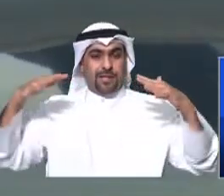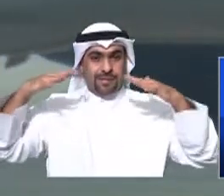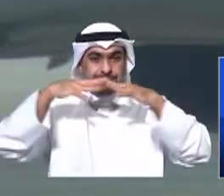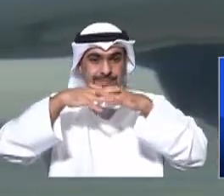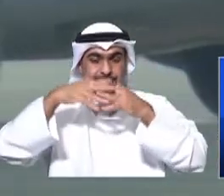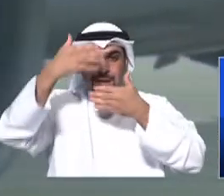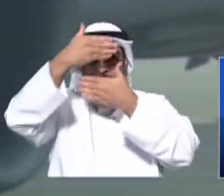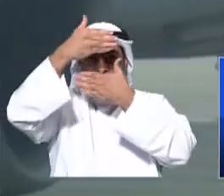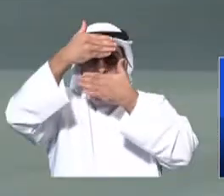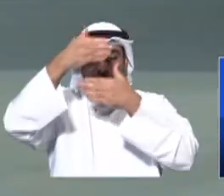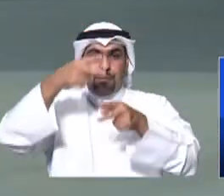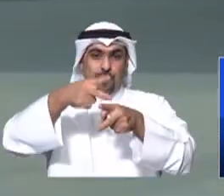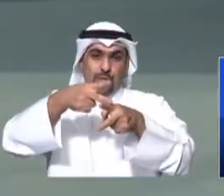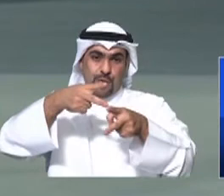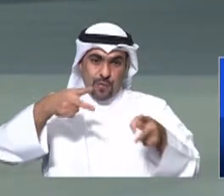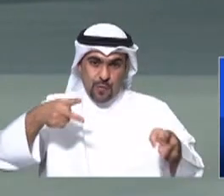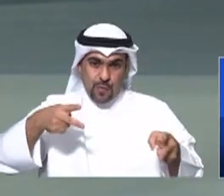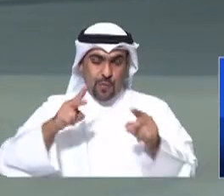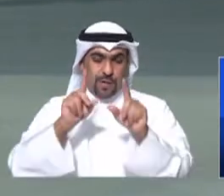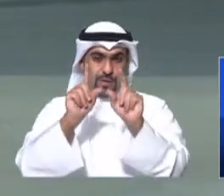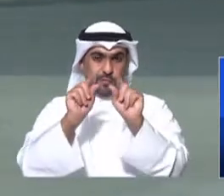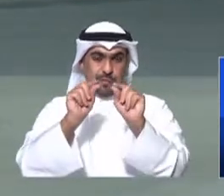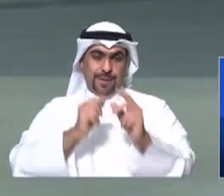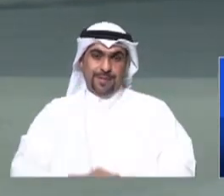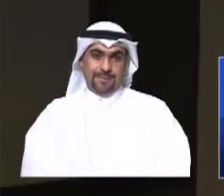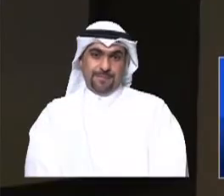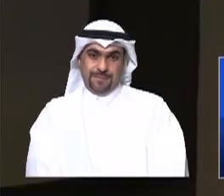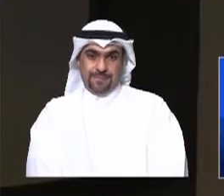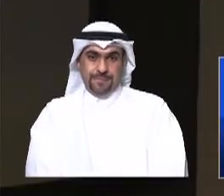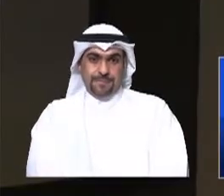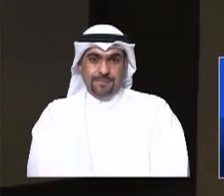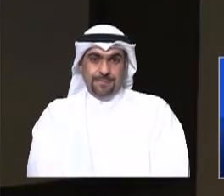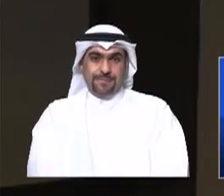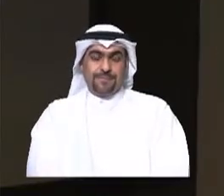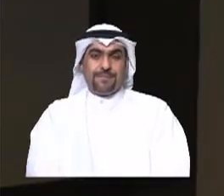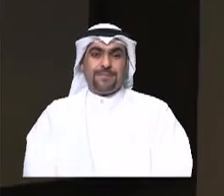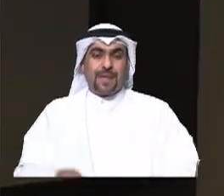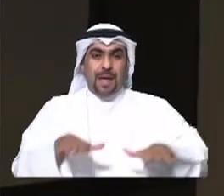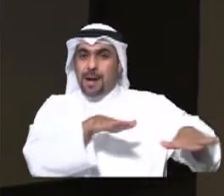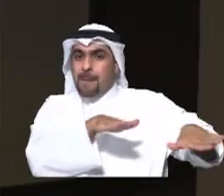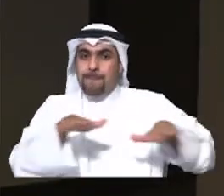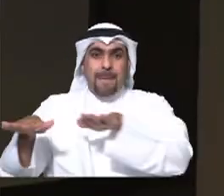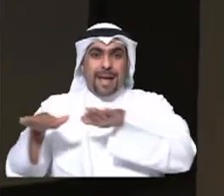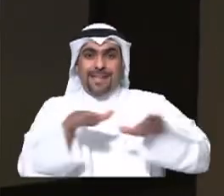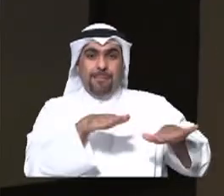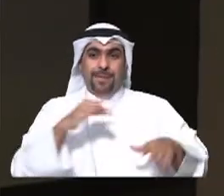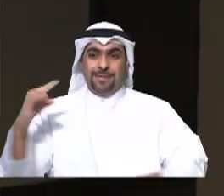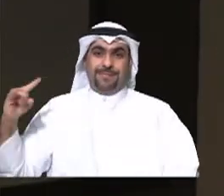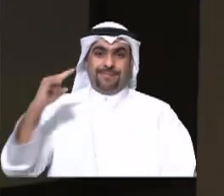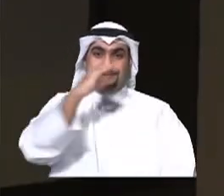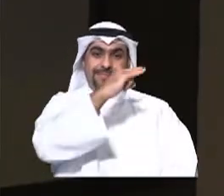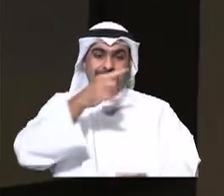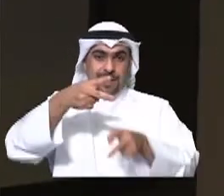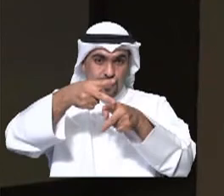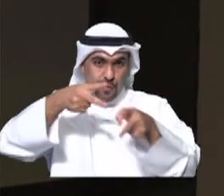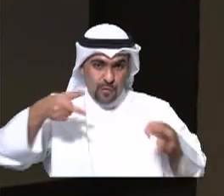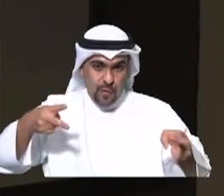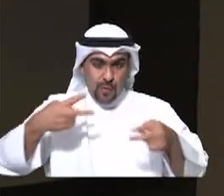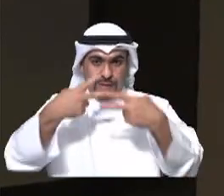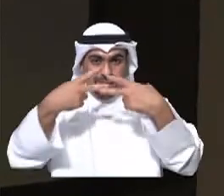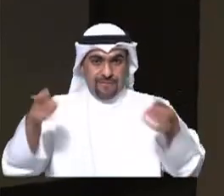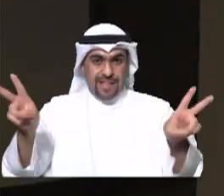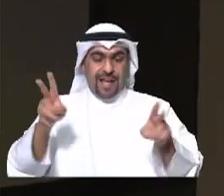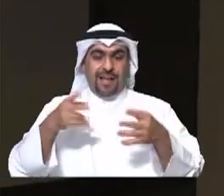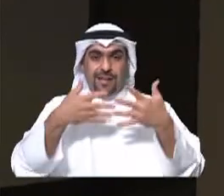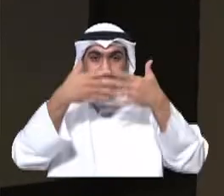الكويت والمملكة المغربية على جميع المستويات. بافتتاح مكتب لها بالعاصمة الاقتصادية للمملكة المغربية،